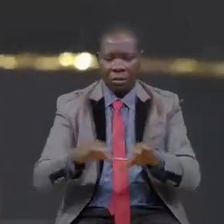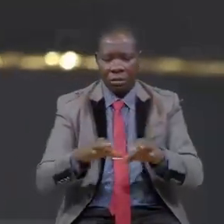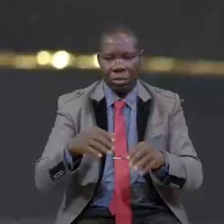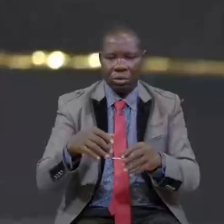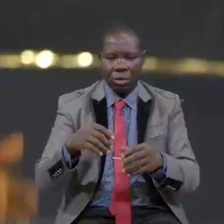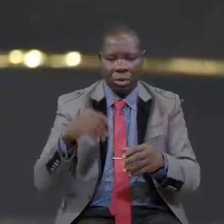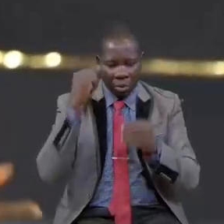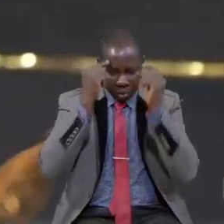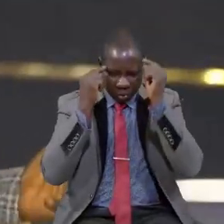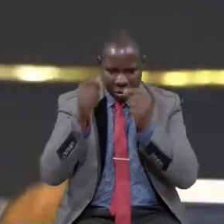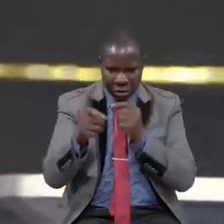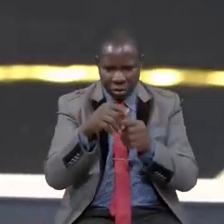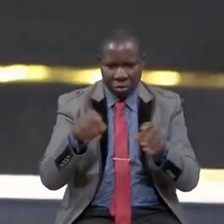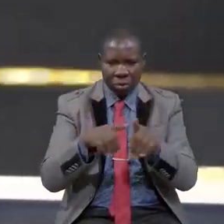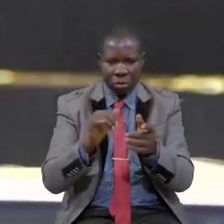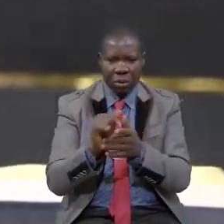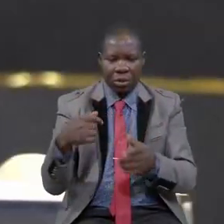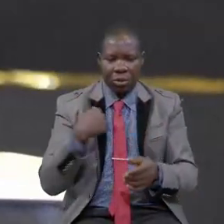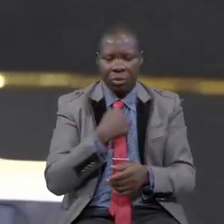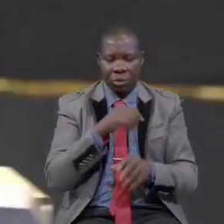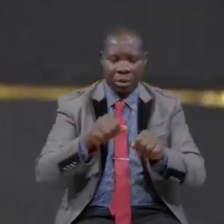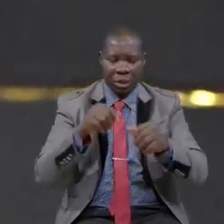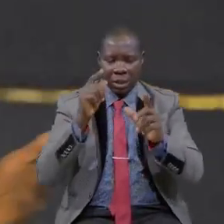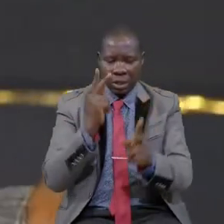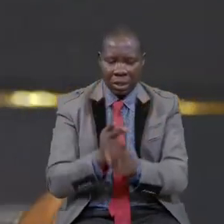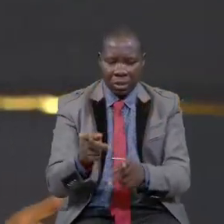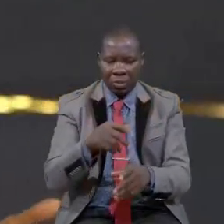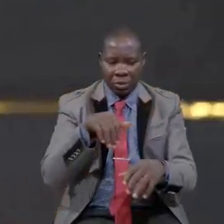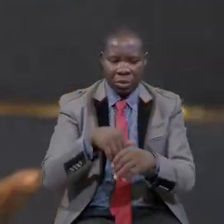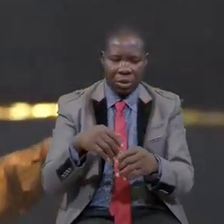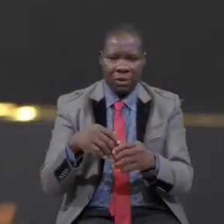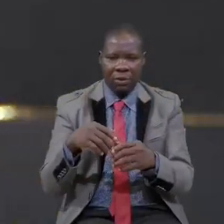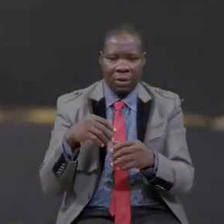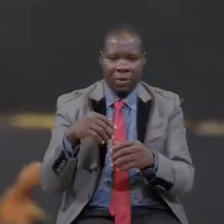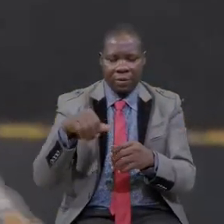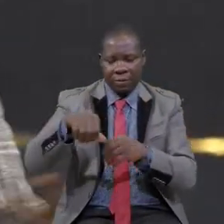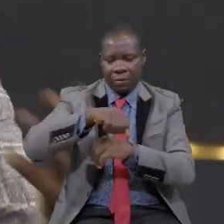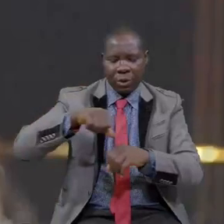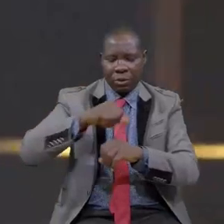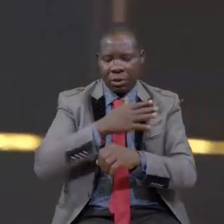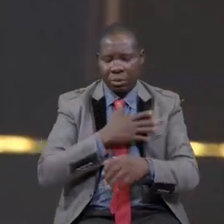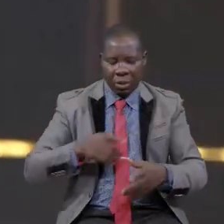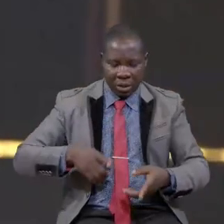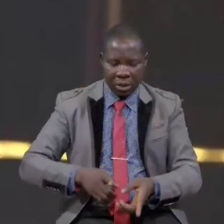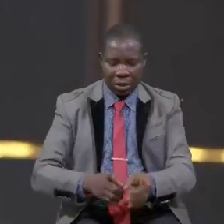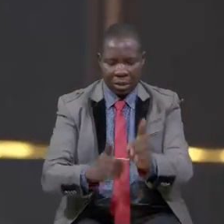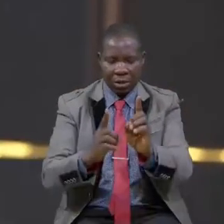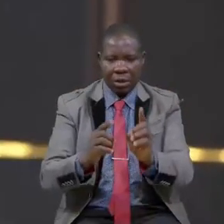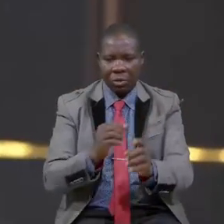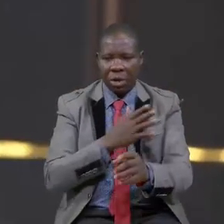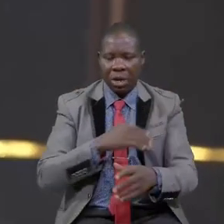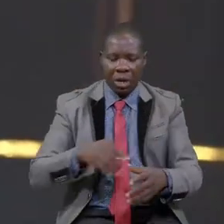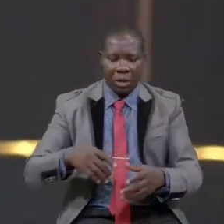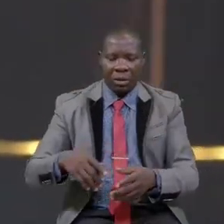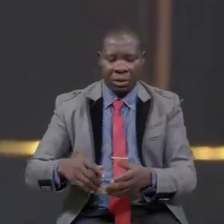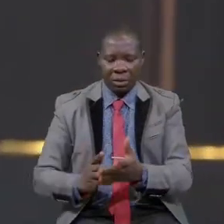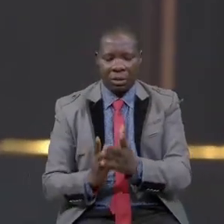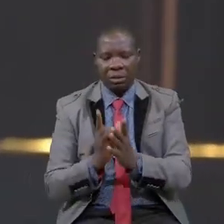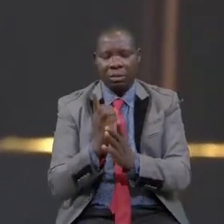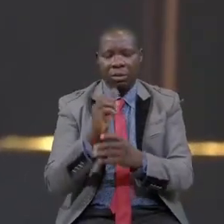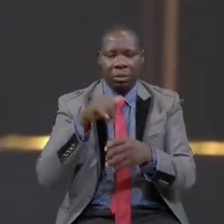concernant, afin qu'il te maintienne dans la communion. Et nous allons t'aider à te développer dans